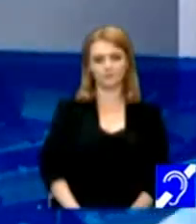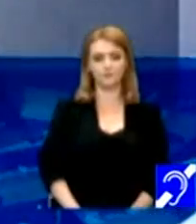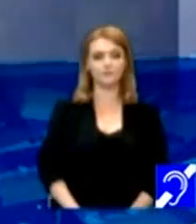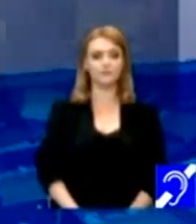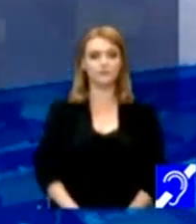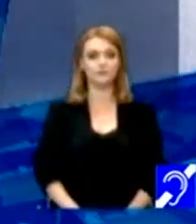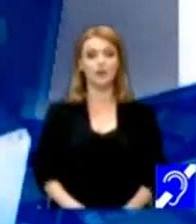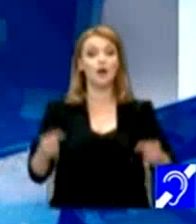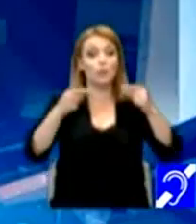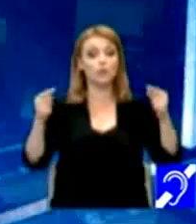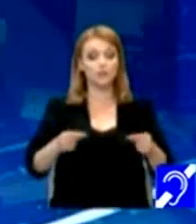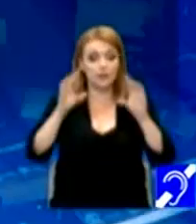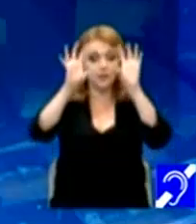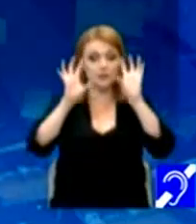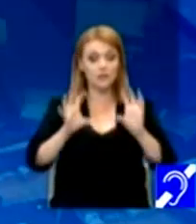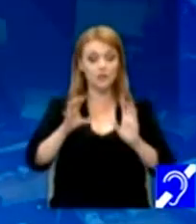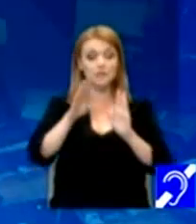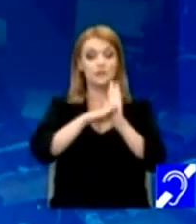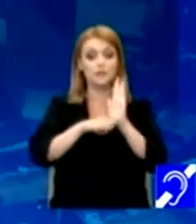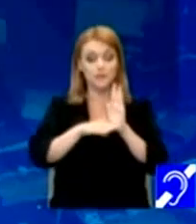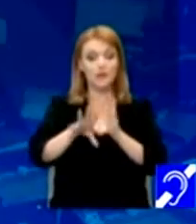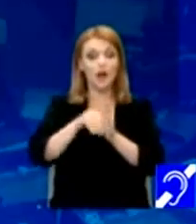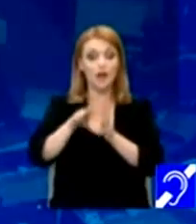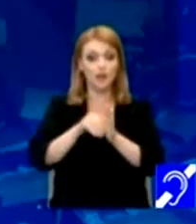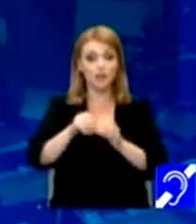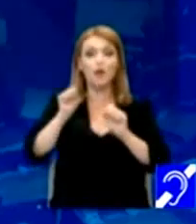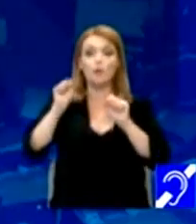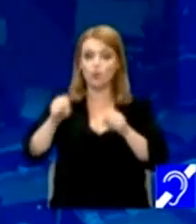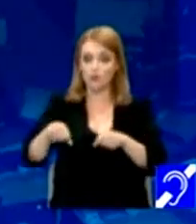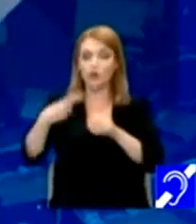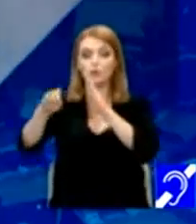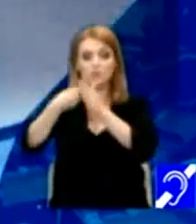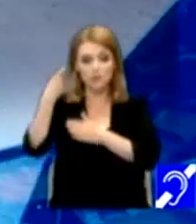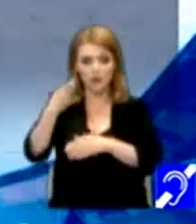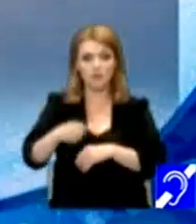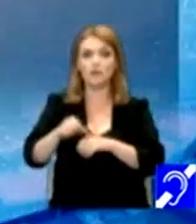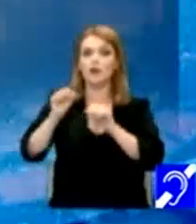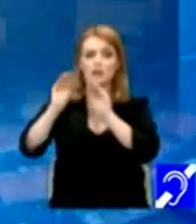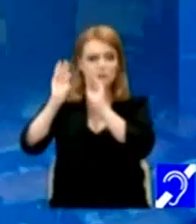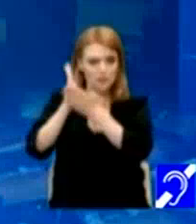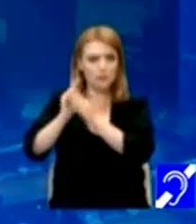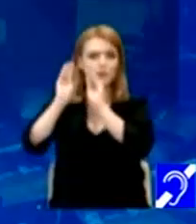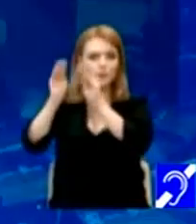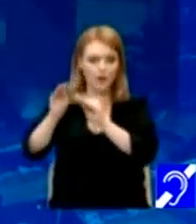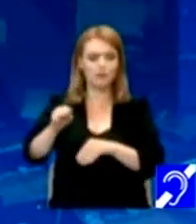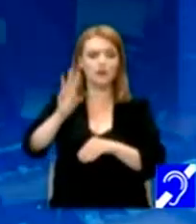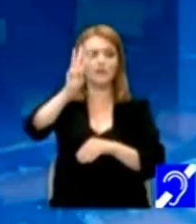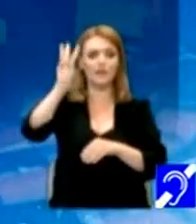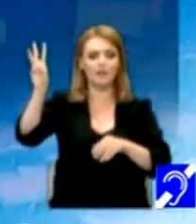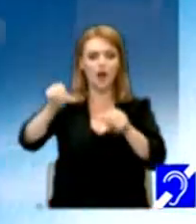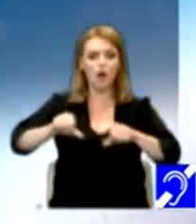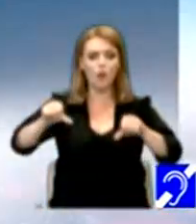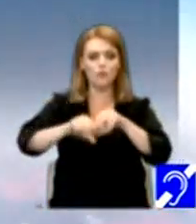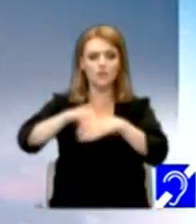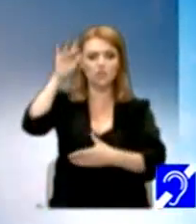Potrivit legislației, listele electorale sunt accesibile în cadrul secțiilor de votare și se plasează pe pagina web a Comisiei